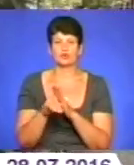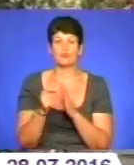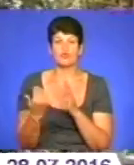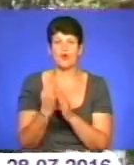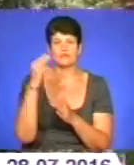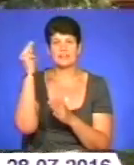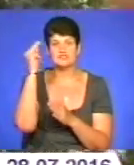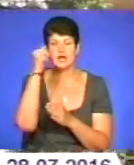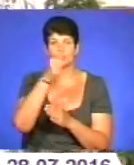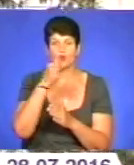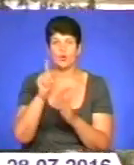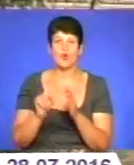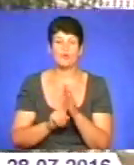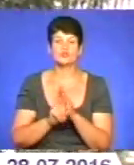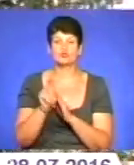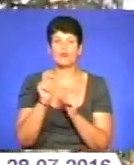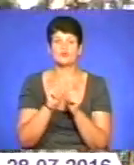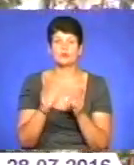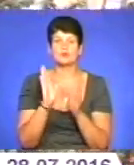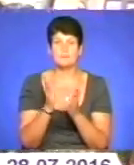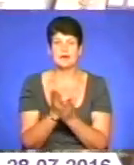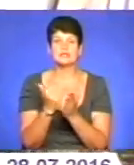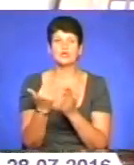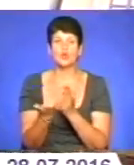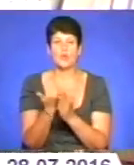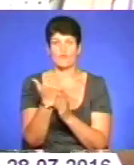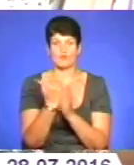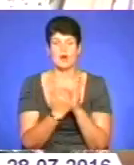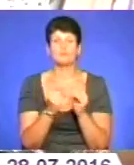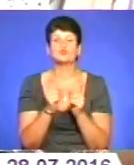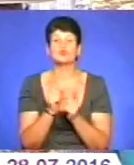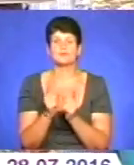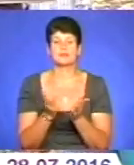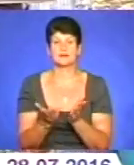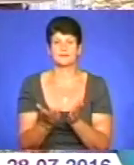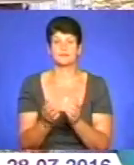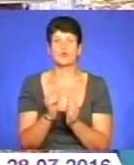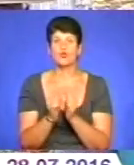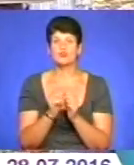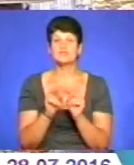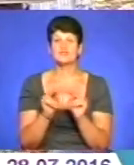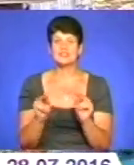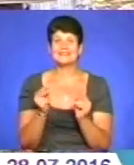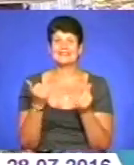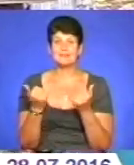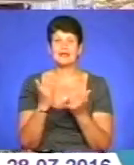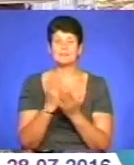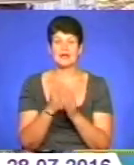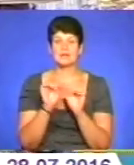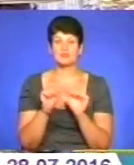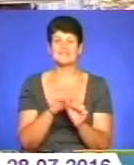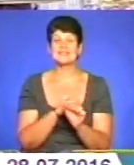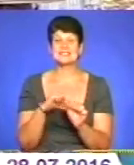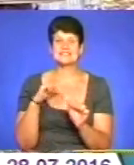року початкова школа працюватиме за новою програмою. Що ж змінилося? Кожен учитель тепер має можливість